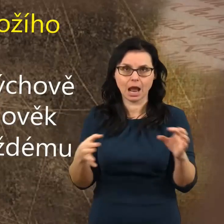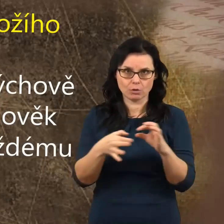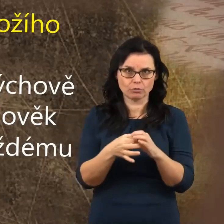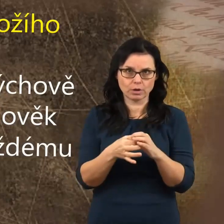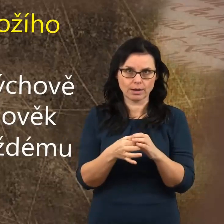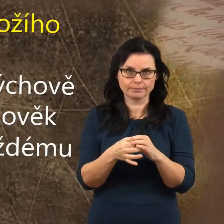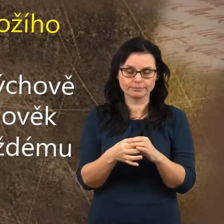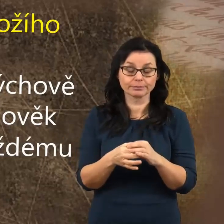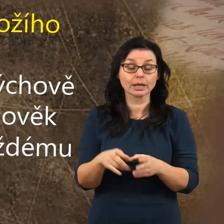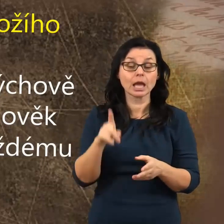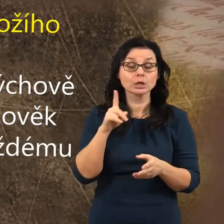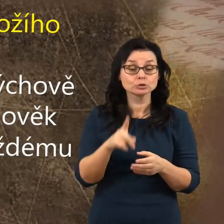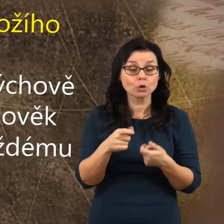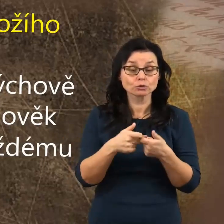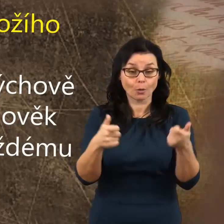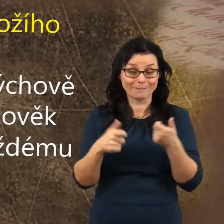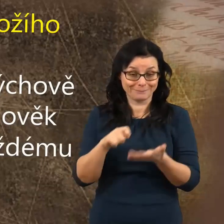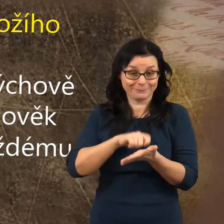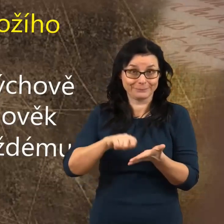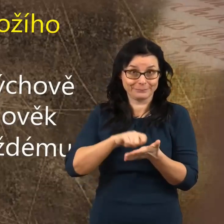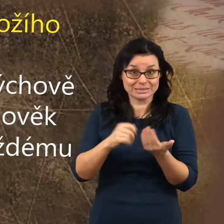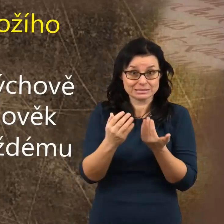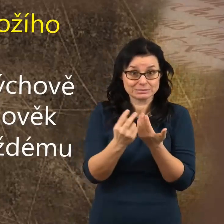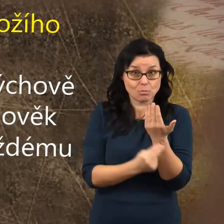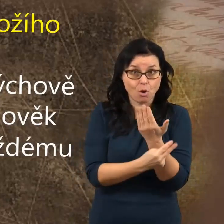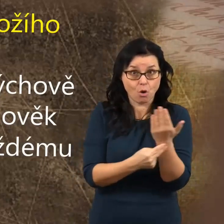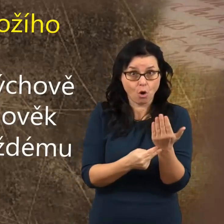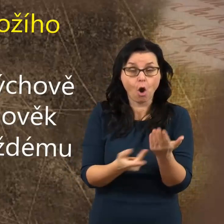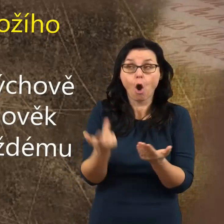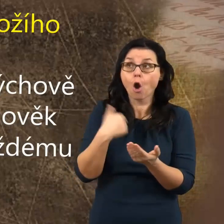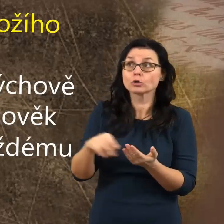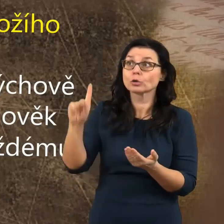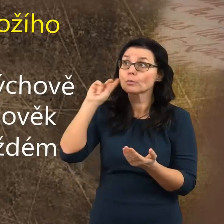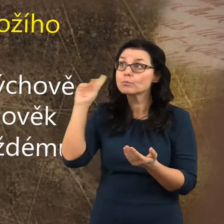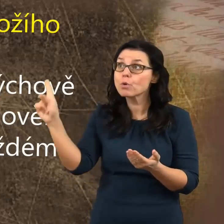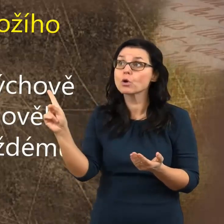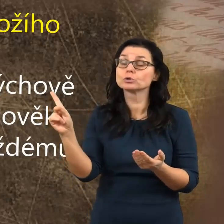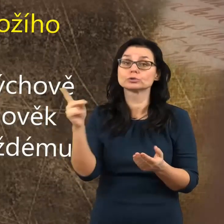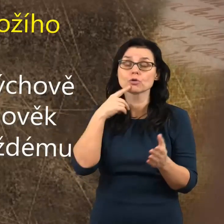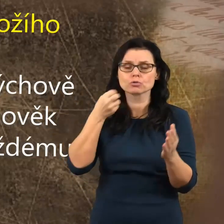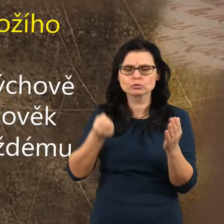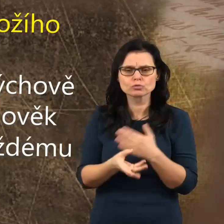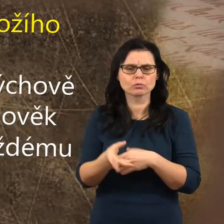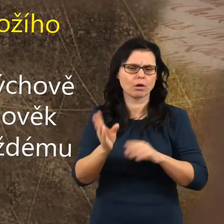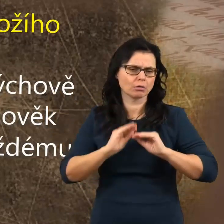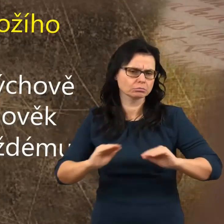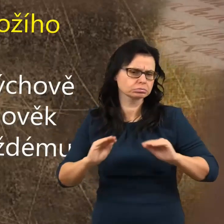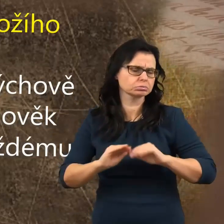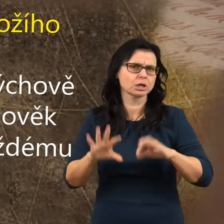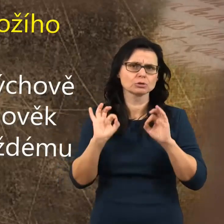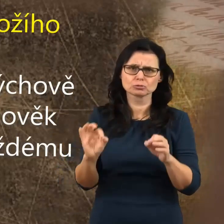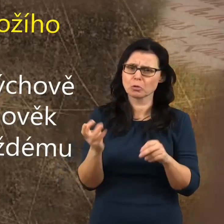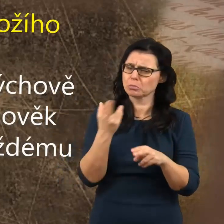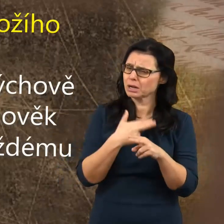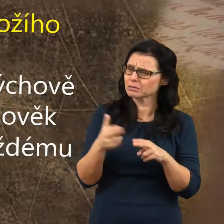A toto písmo, které pochází z božího ducha, je dobré k učení, usvědčování, k nápravě a tak